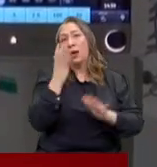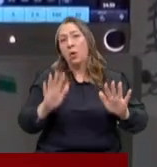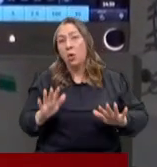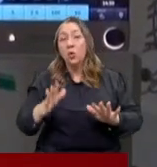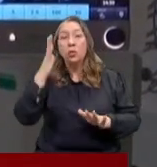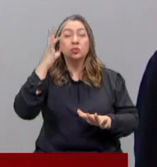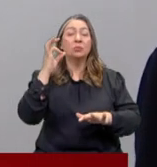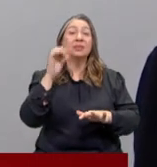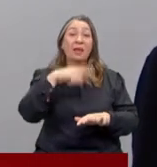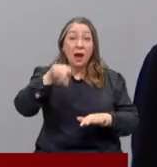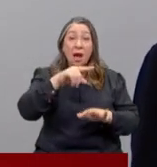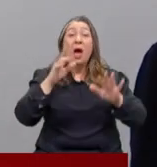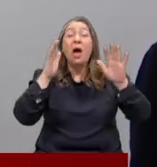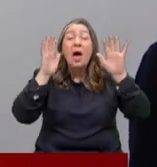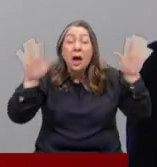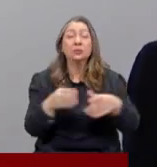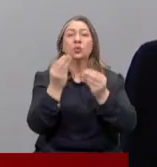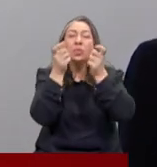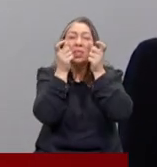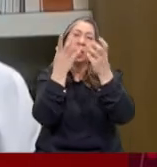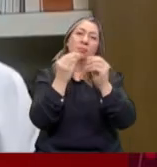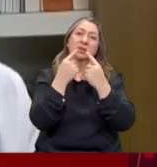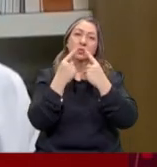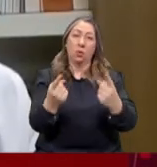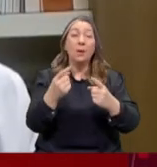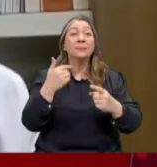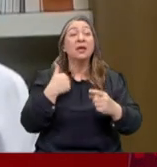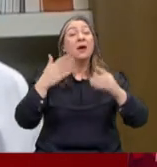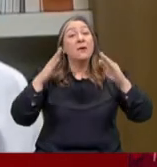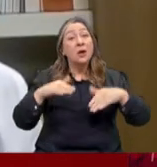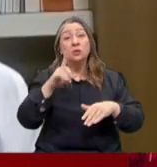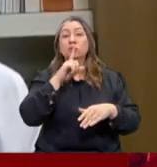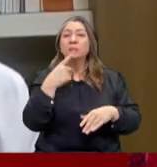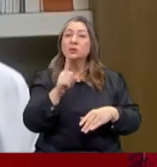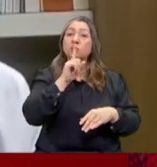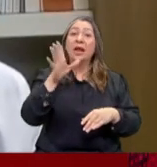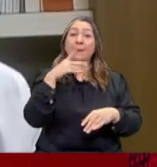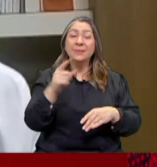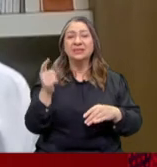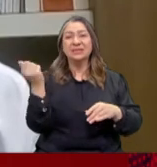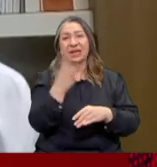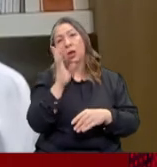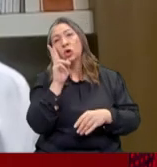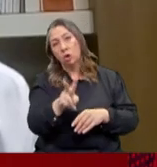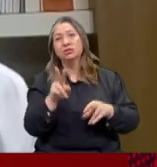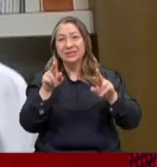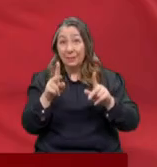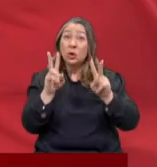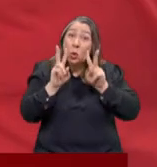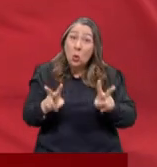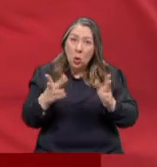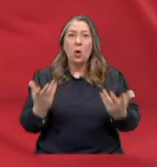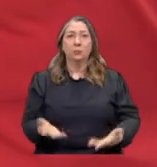yüzden uzmanlar herkesi çok dikkatli olmaya çağırıyor. Bizde de olasılıkla 100 bin, 150 binli sayıları göreceğiz gibi